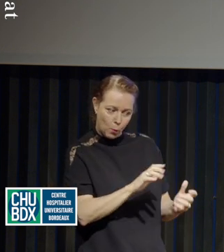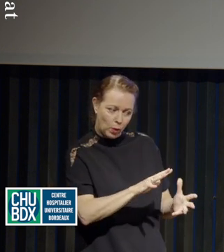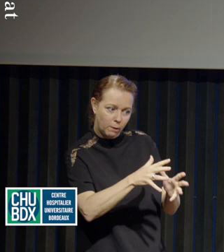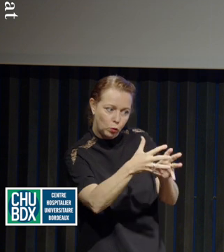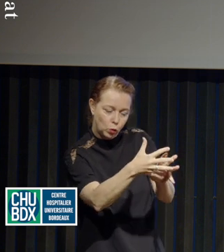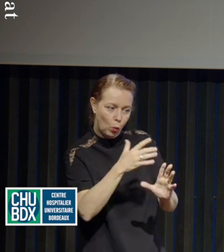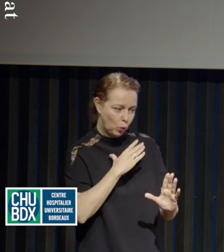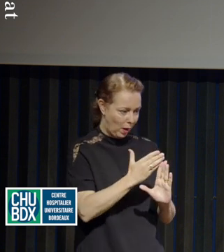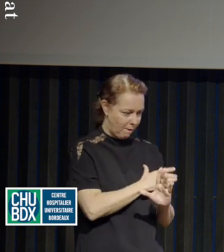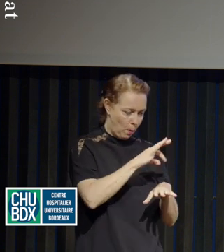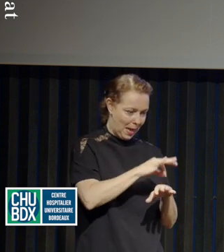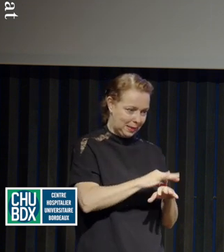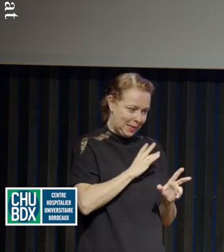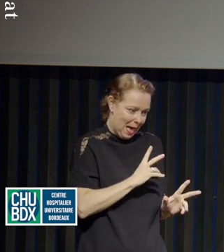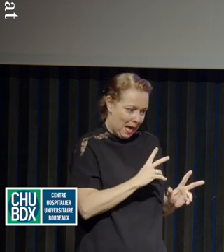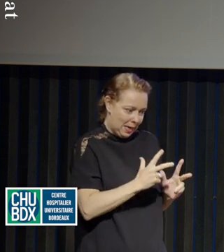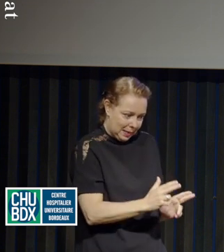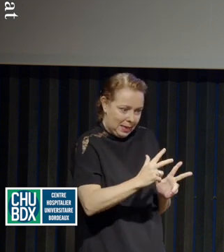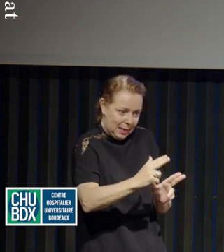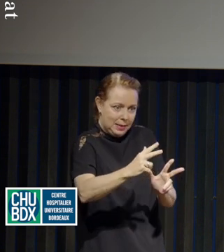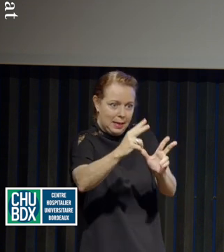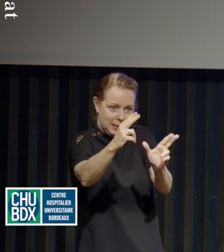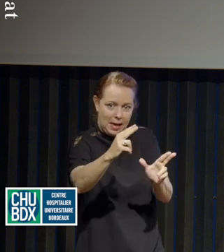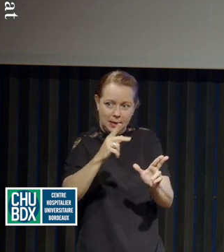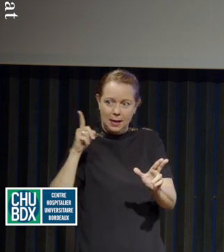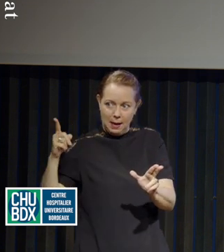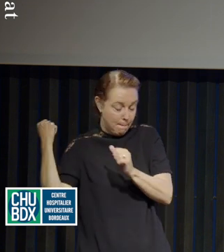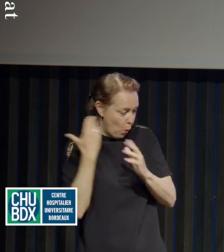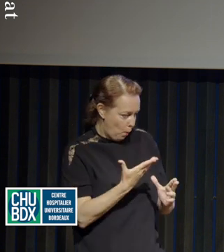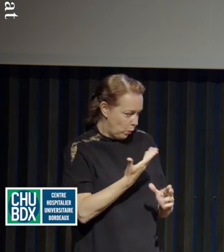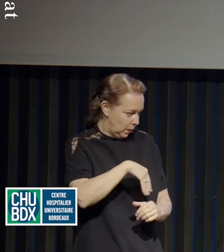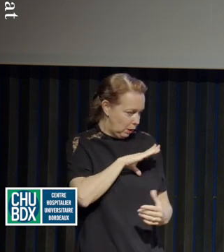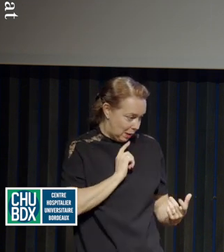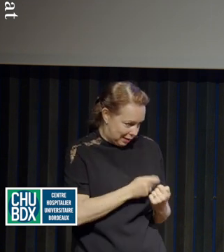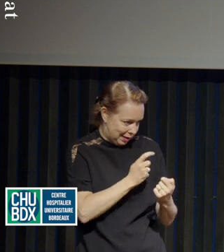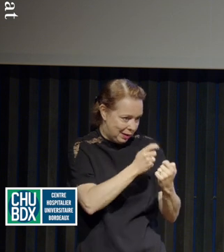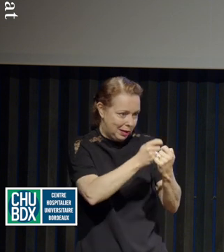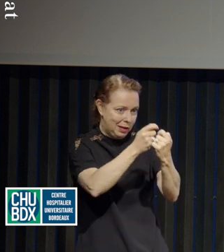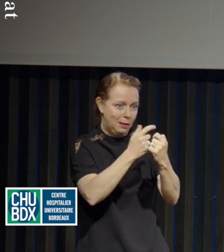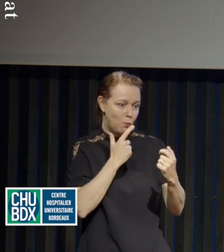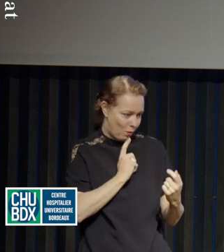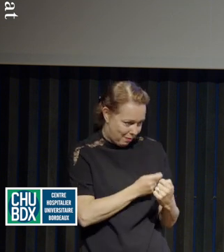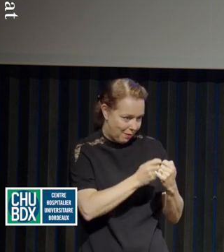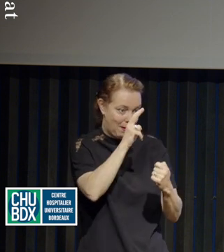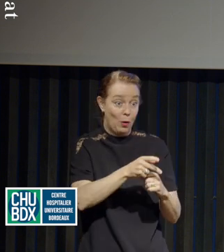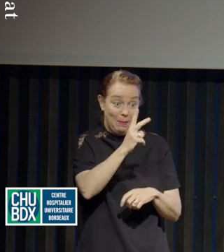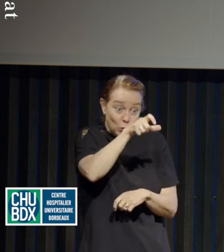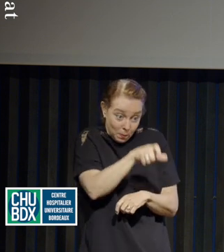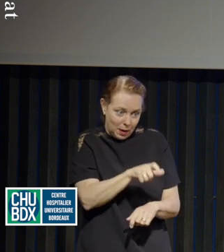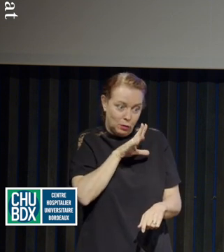tous les stades de la maladie pour pouvoir proposer des prises en charge le plus graduées possible et le plus personnalisées.